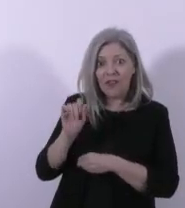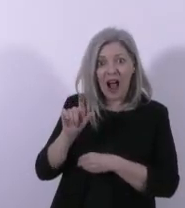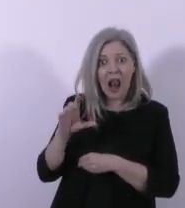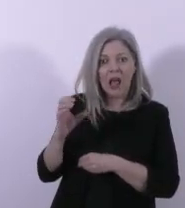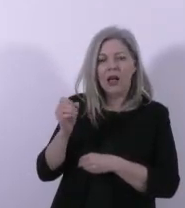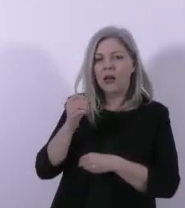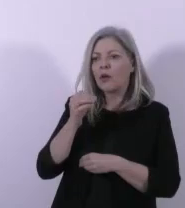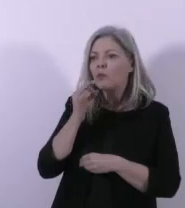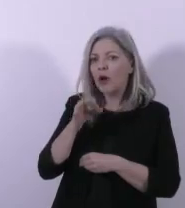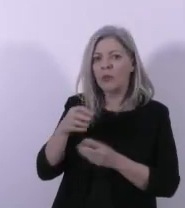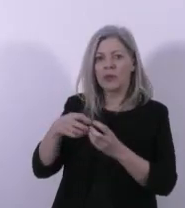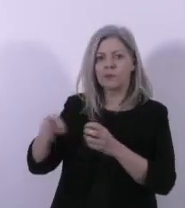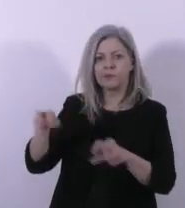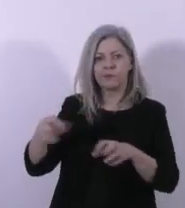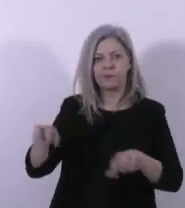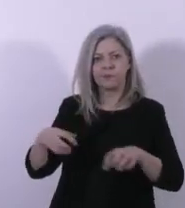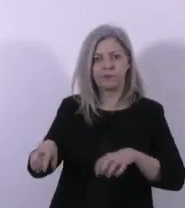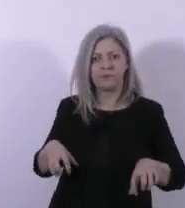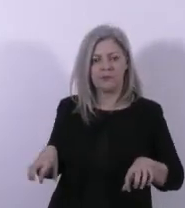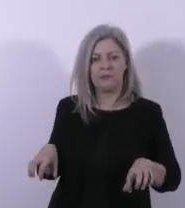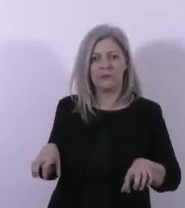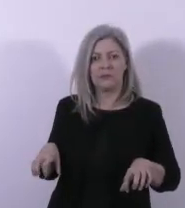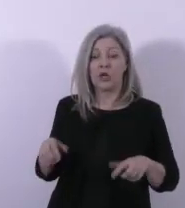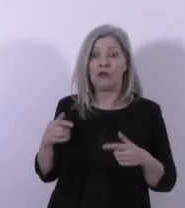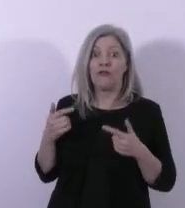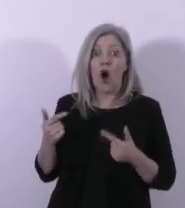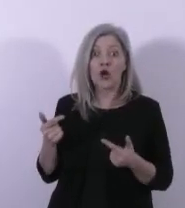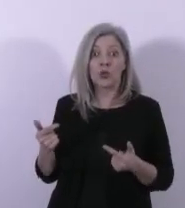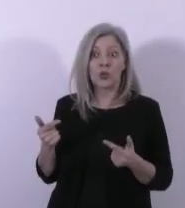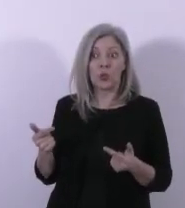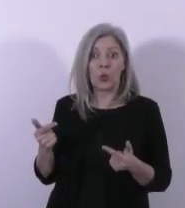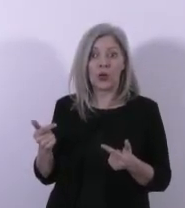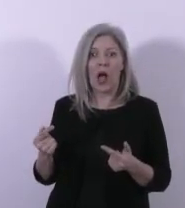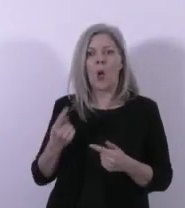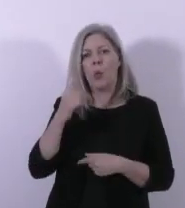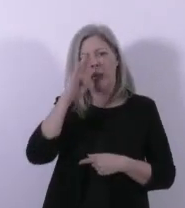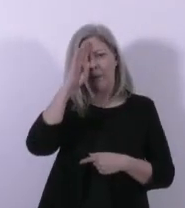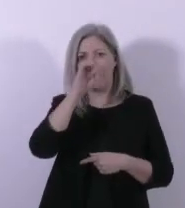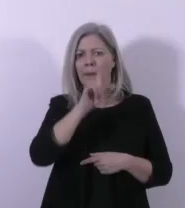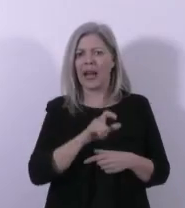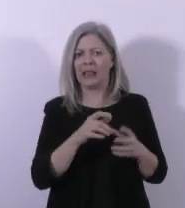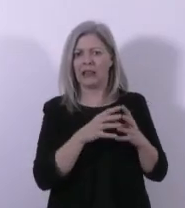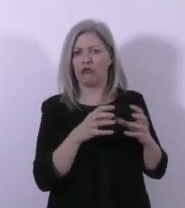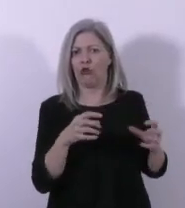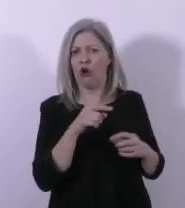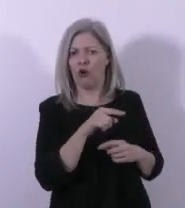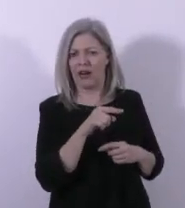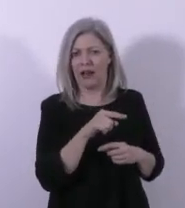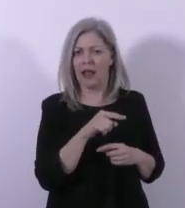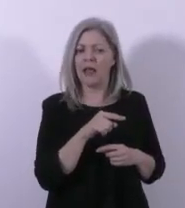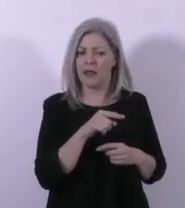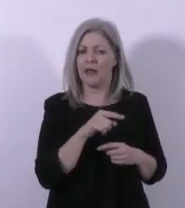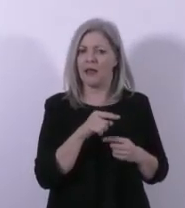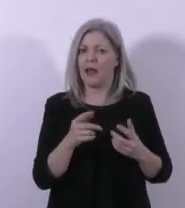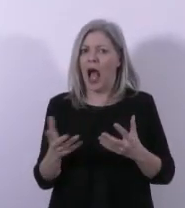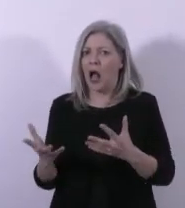dismesso. Fortuna vuole che c'è stata un'acquisizione di un imprenditore con cui poi abbiamo proseguito e che